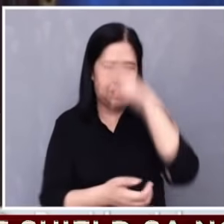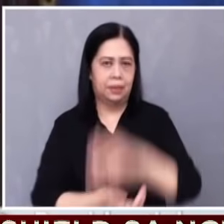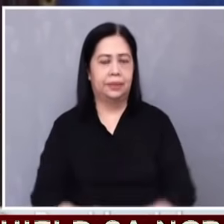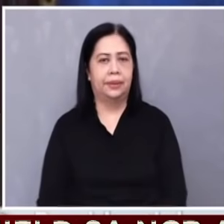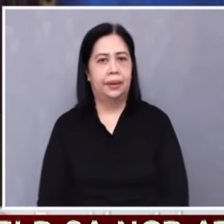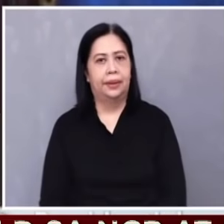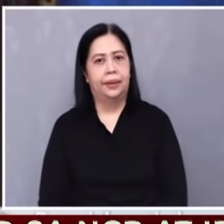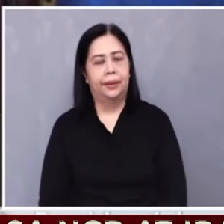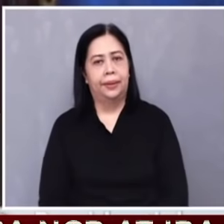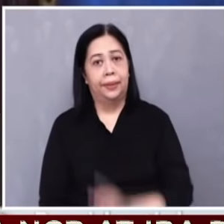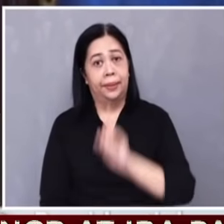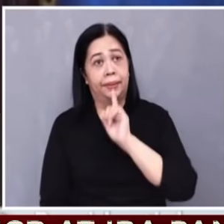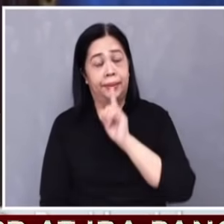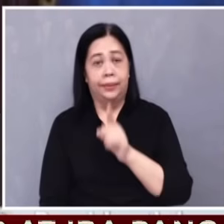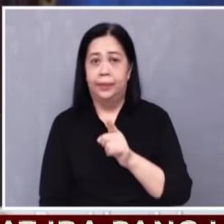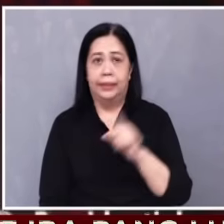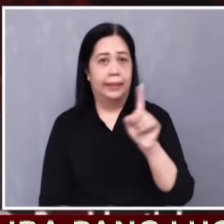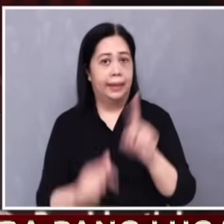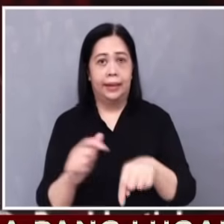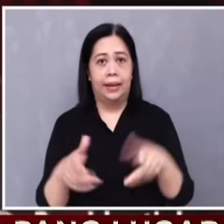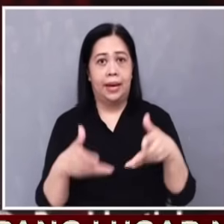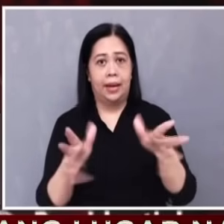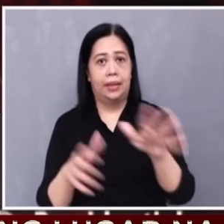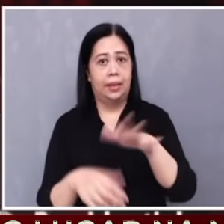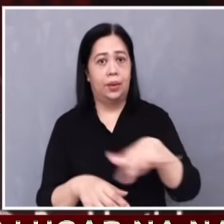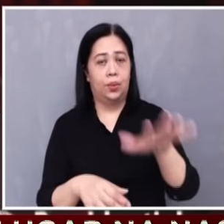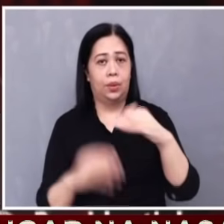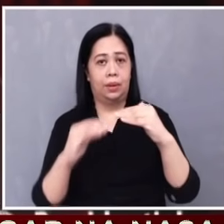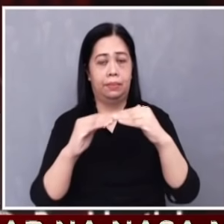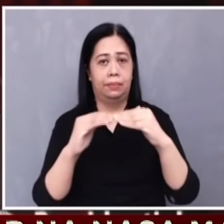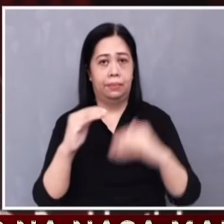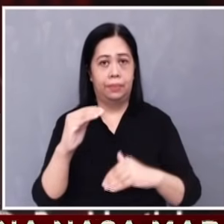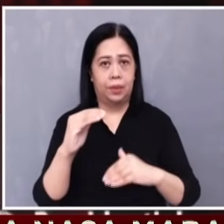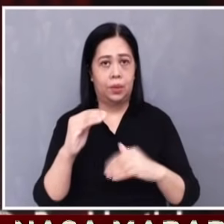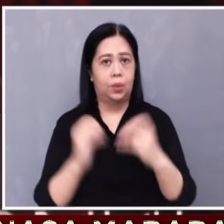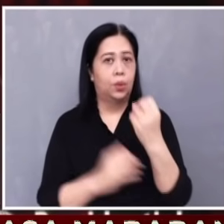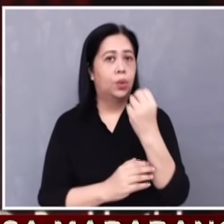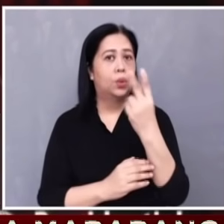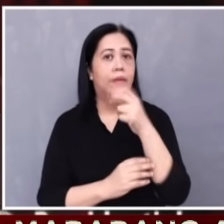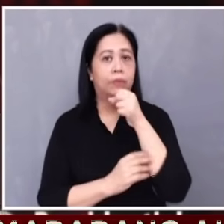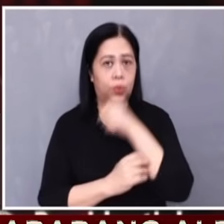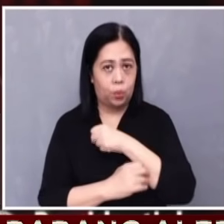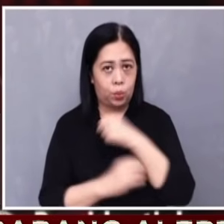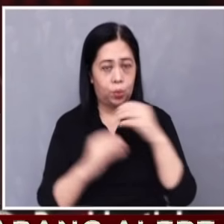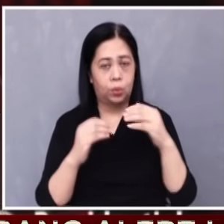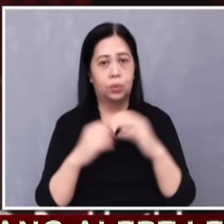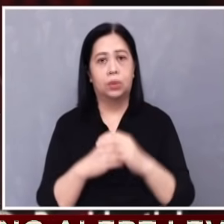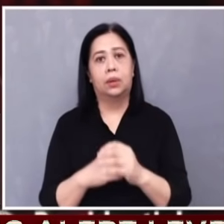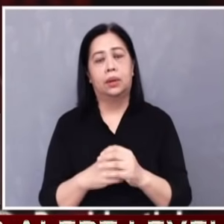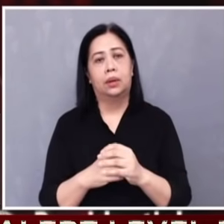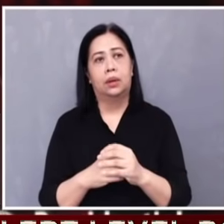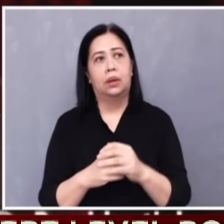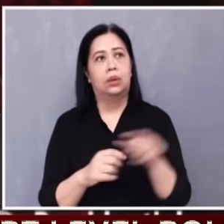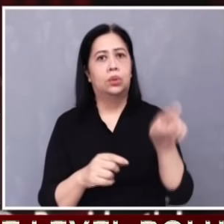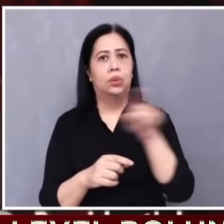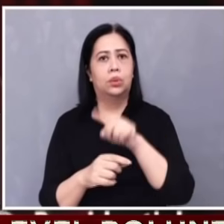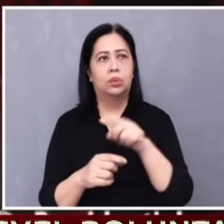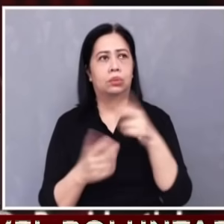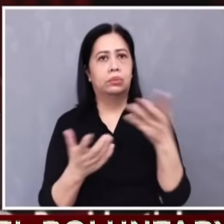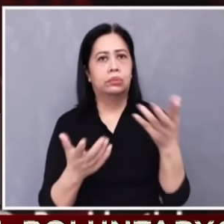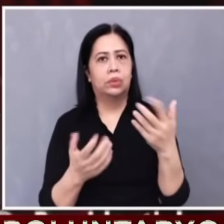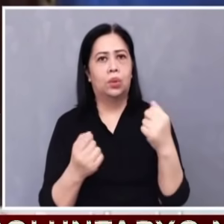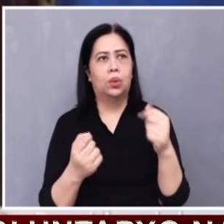we cannot allow those below 12 years old or those getting or